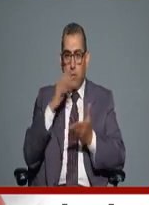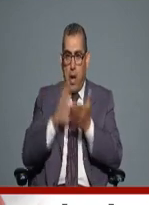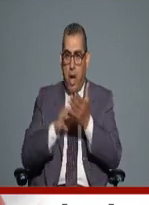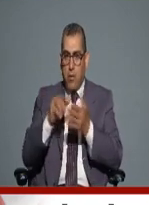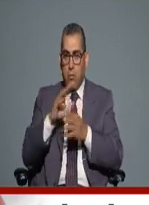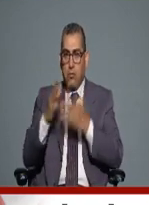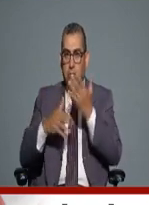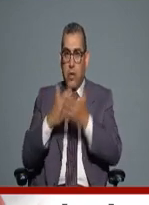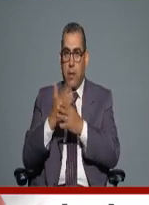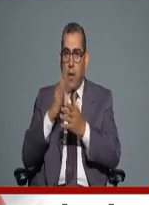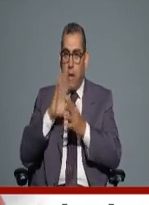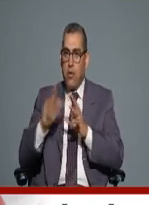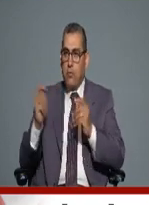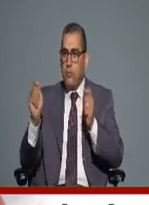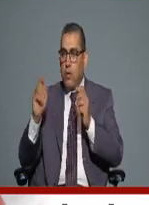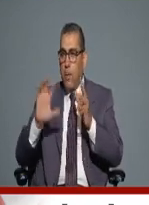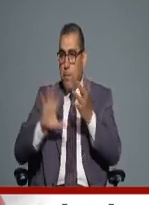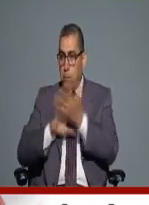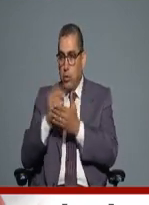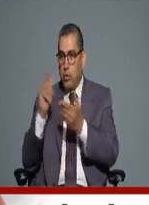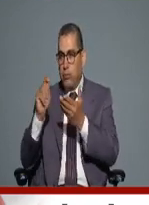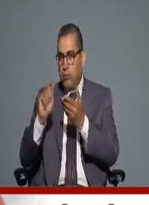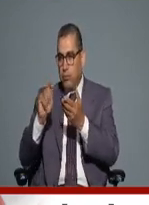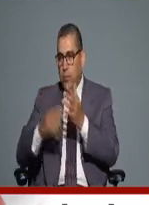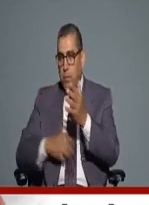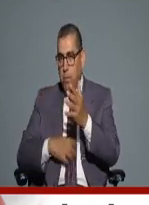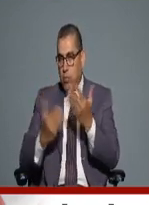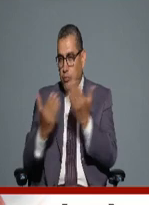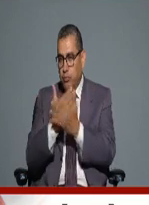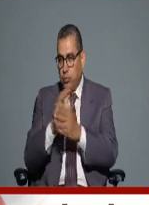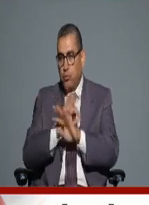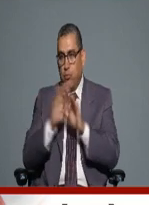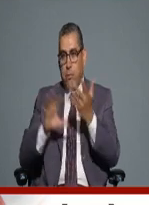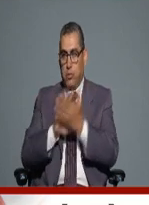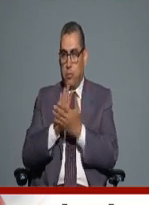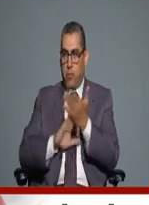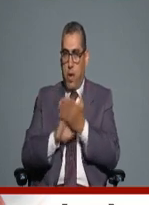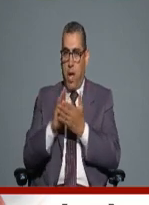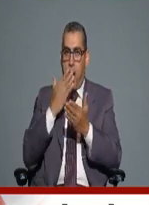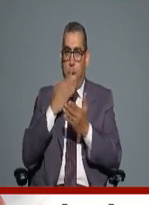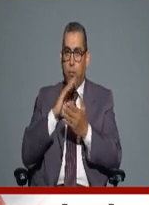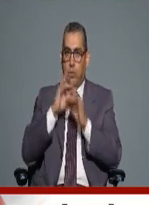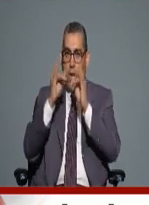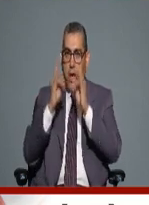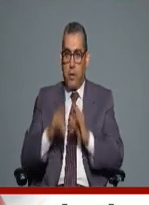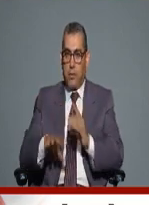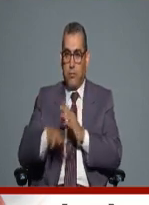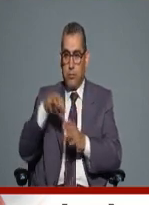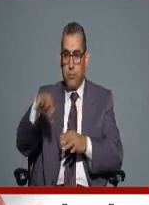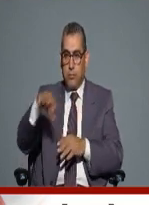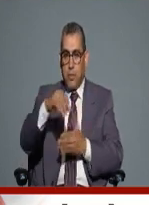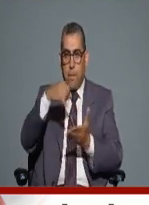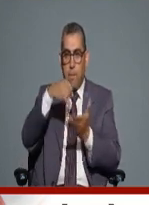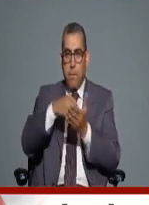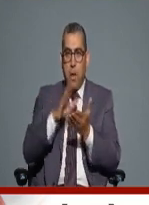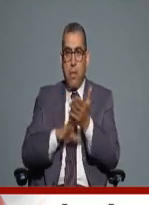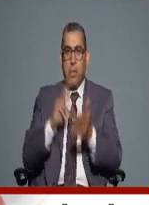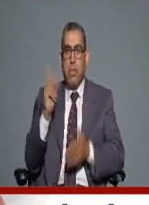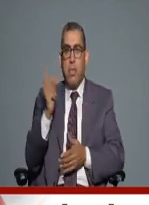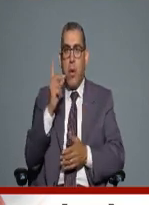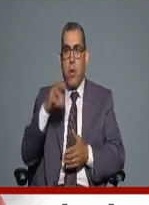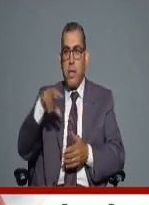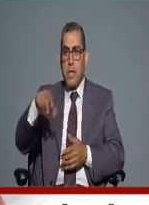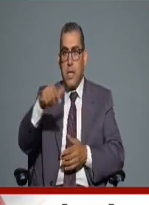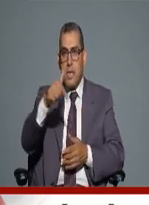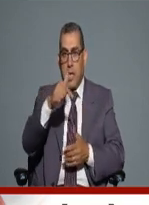ساخنة لأن حلينا كل المشاكل اللي موجودة فيها. الحمد لله في عندنا مراكز طوارئ، 6 مراكز طوارئ. لابد